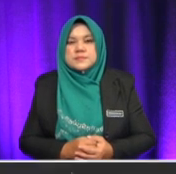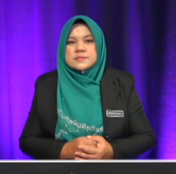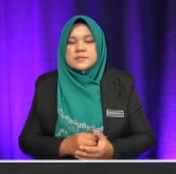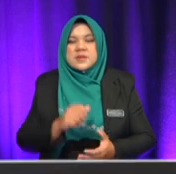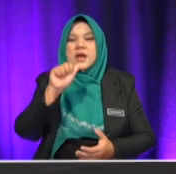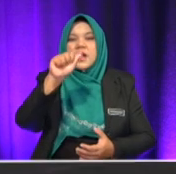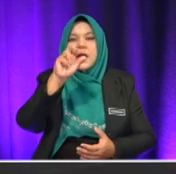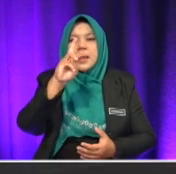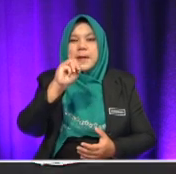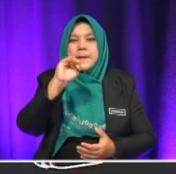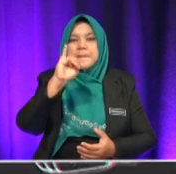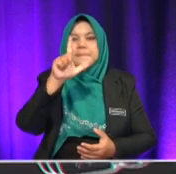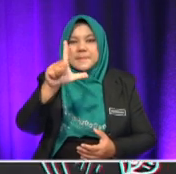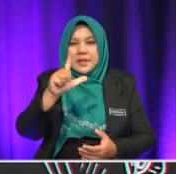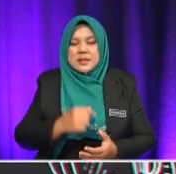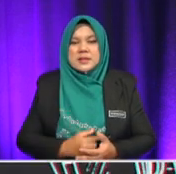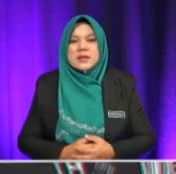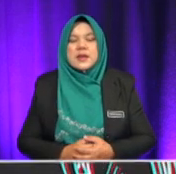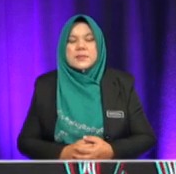Masya Allah betul